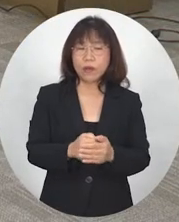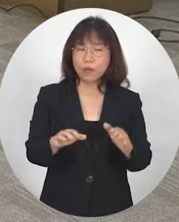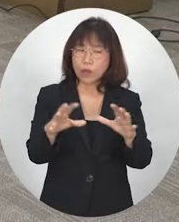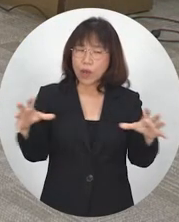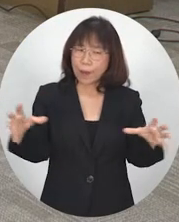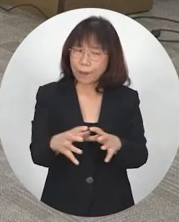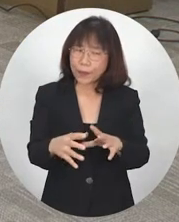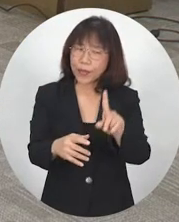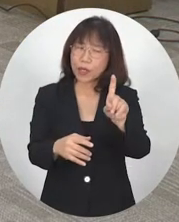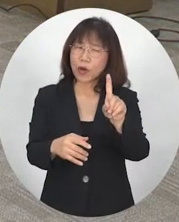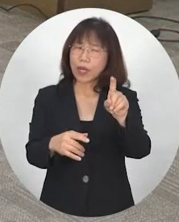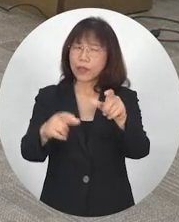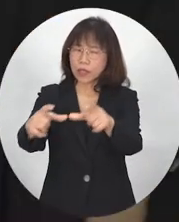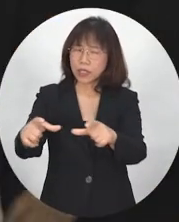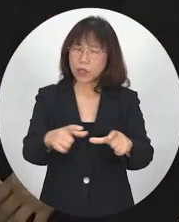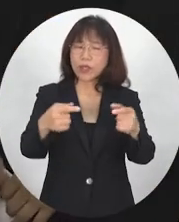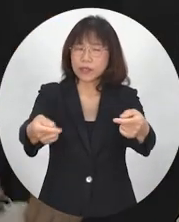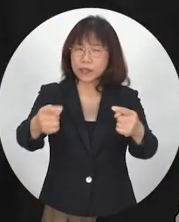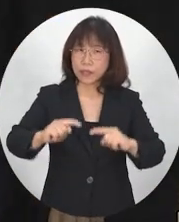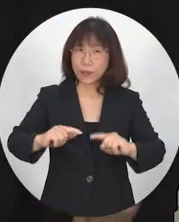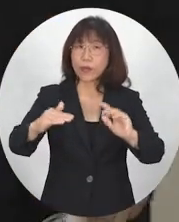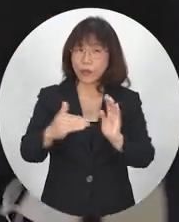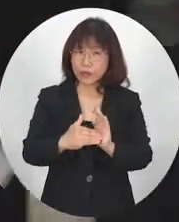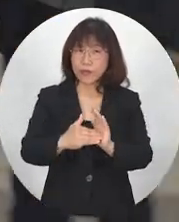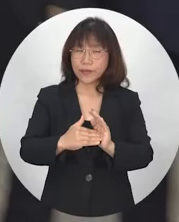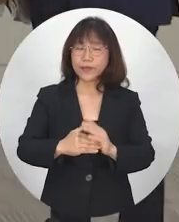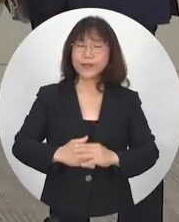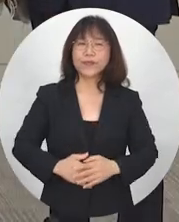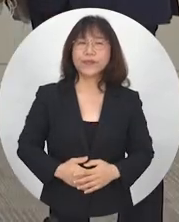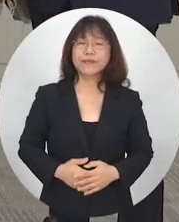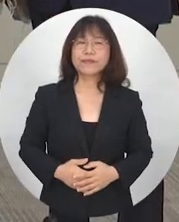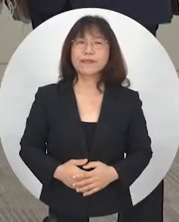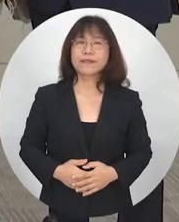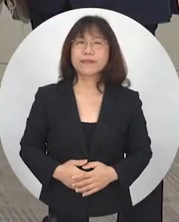위해 구성됐으며 모두 11개 기관이 참여하고 있습니다